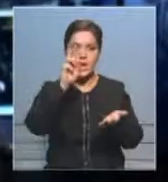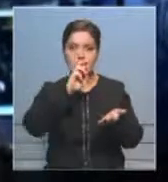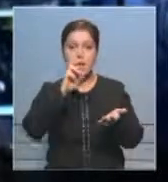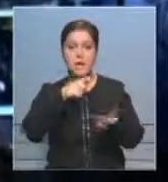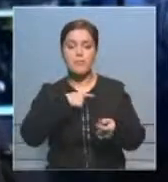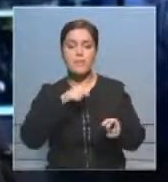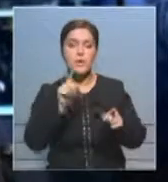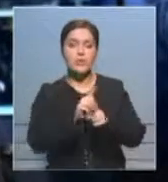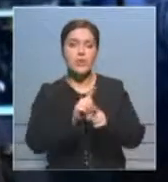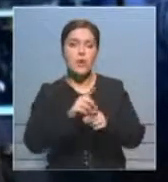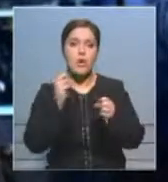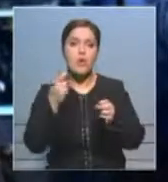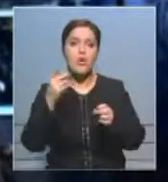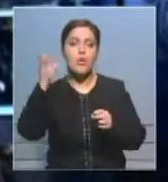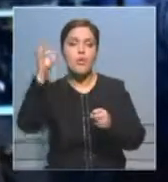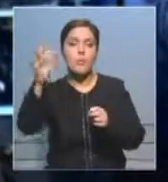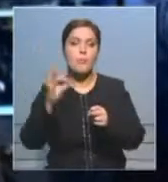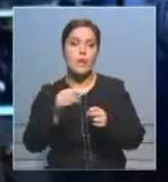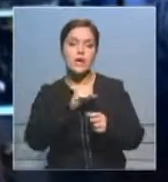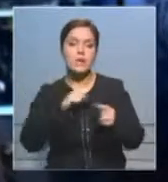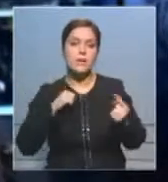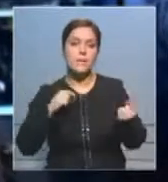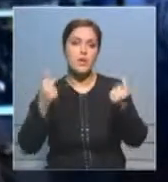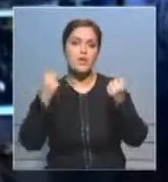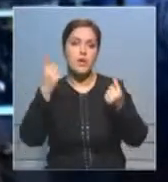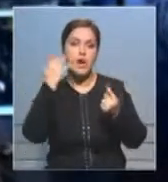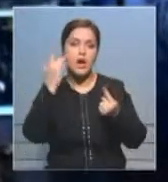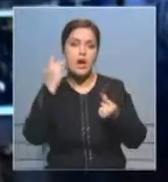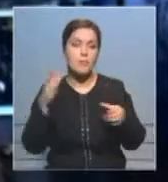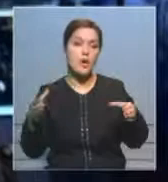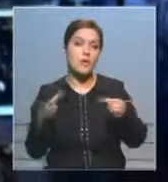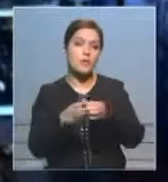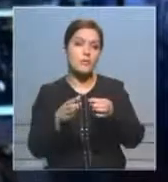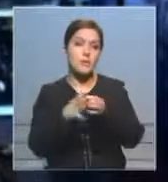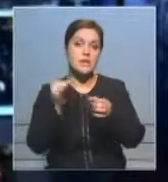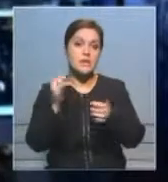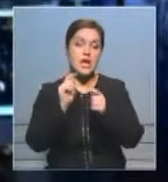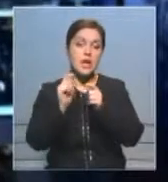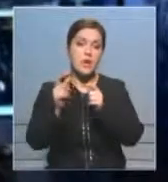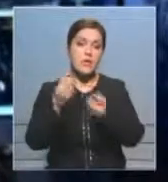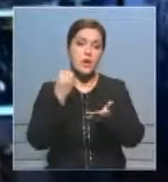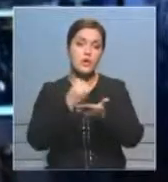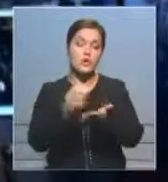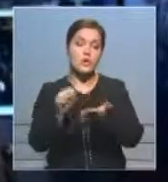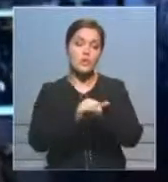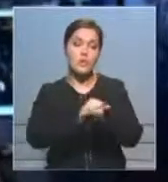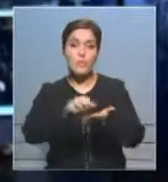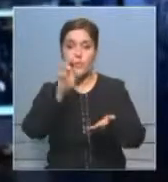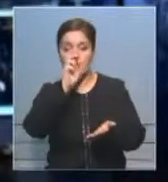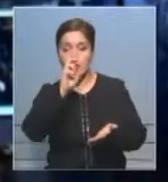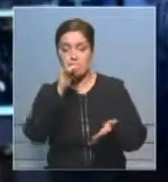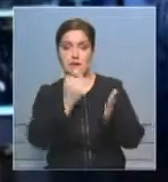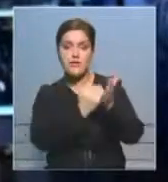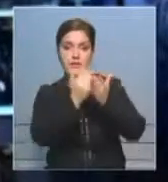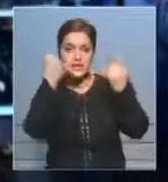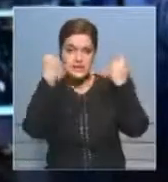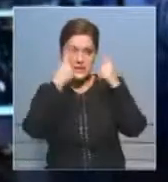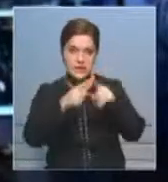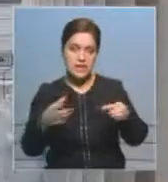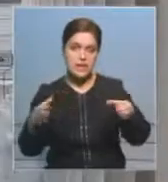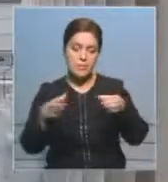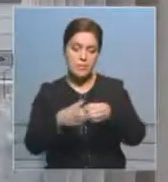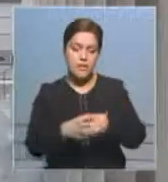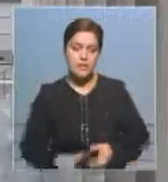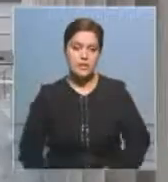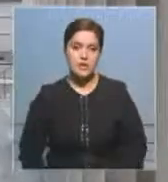ориентируемся на котировки самых крупных американских корпораций и вкладываем в акции как лиственных таких высокотехнологичных компаний